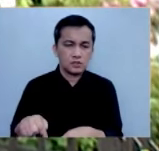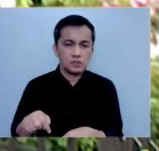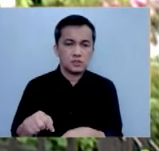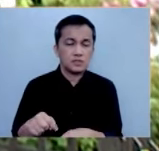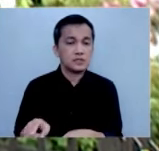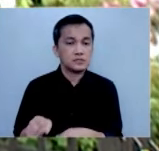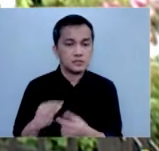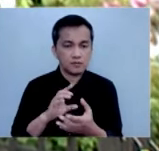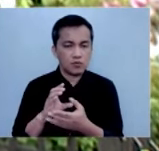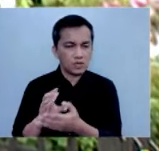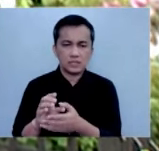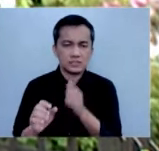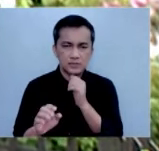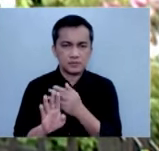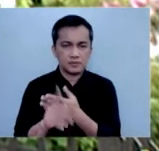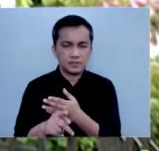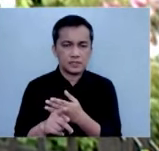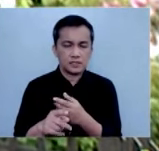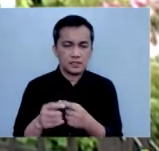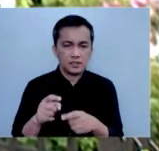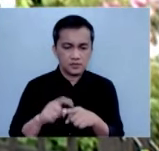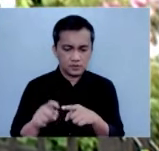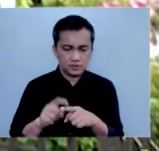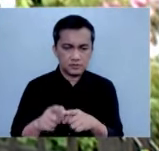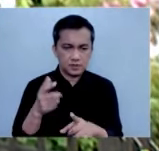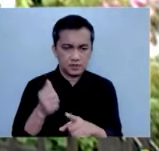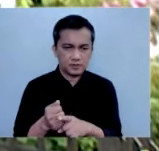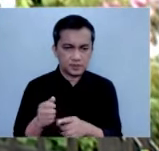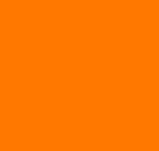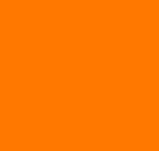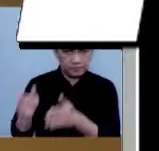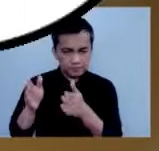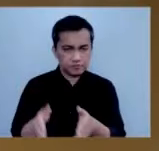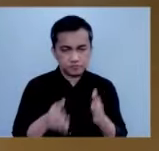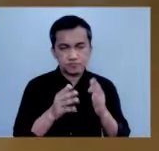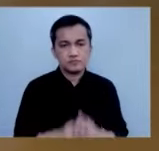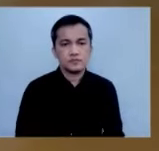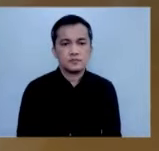naibalik ang supply ng kuryente sa mga apektadong establishmento.